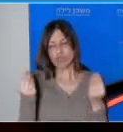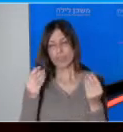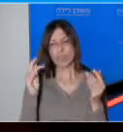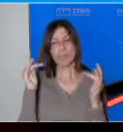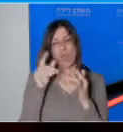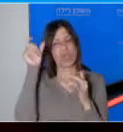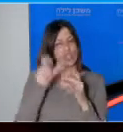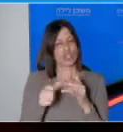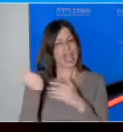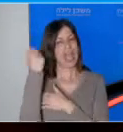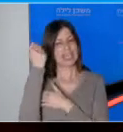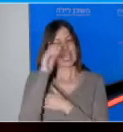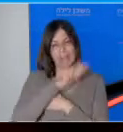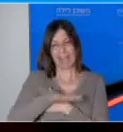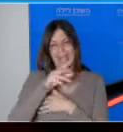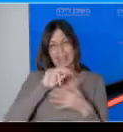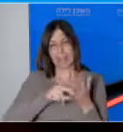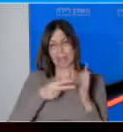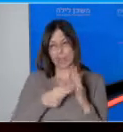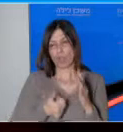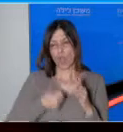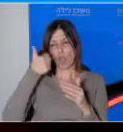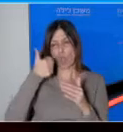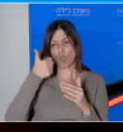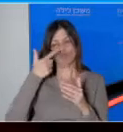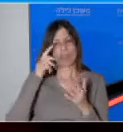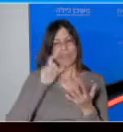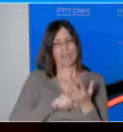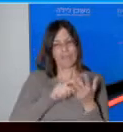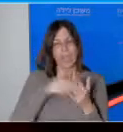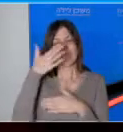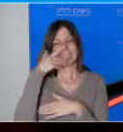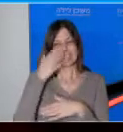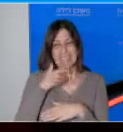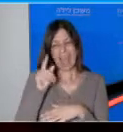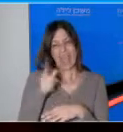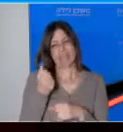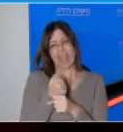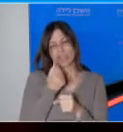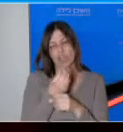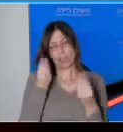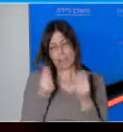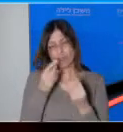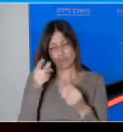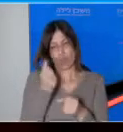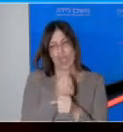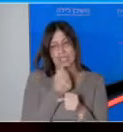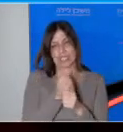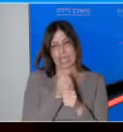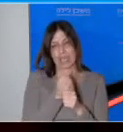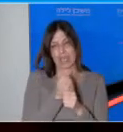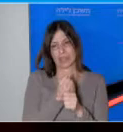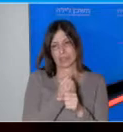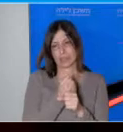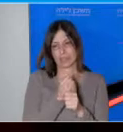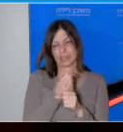חזק ומשמעותי במערכת הפוליטית, ראש התביעה של מדינת ישראל חייב לעשות מעשה, וכך הוא עשה. אז, הוא לא רק